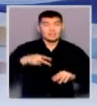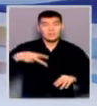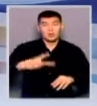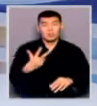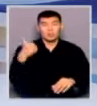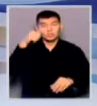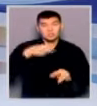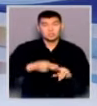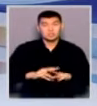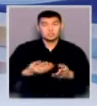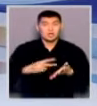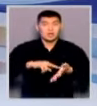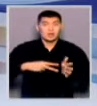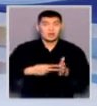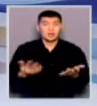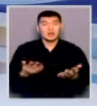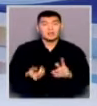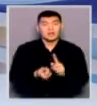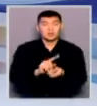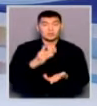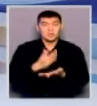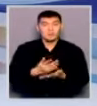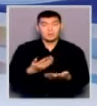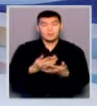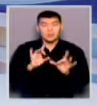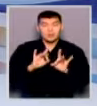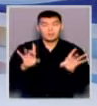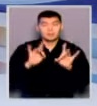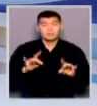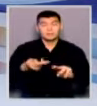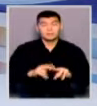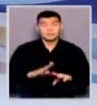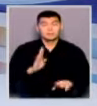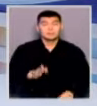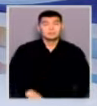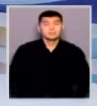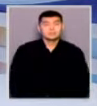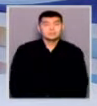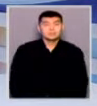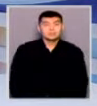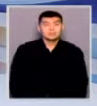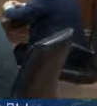2030 жылға дейінгі тұжырымдамасын тағы қандай ұтымды тетіктер қарастырылған? Әріптесім Зейнер Қали тарқатсын.